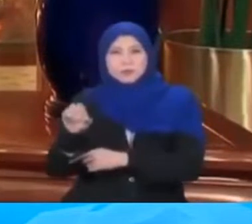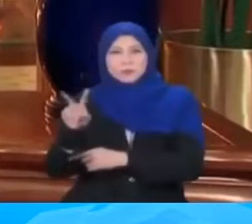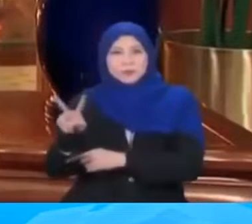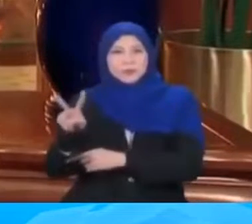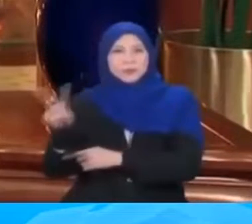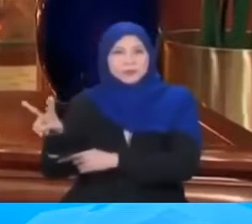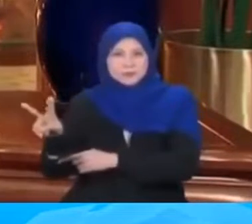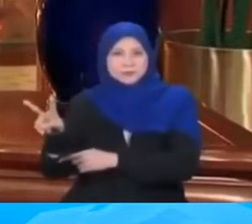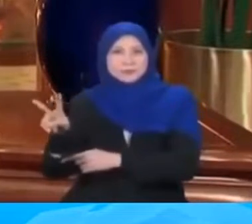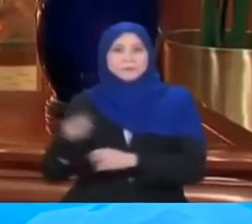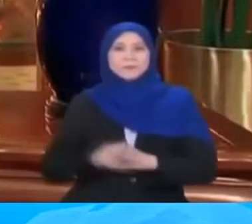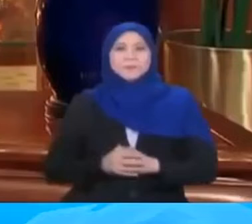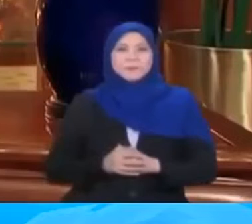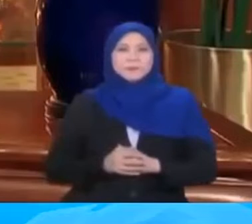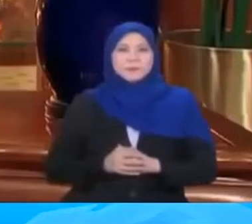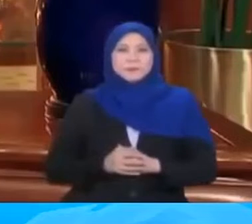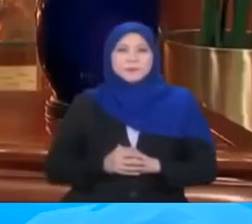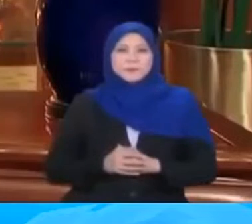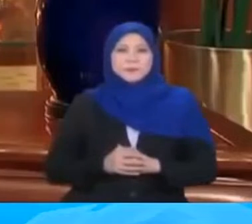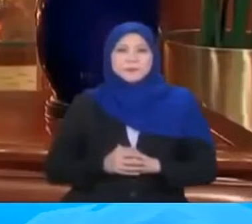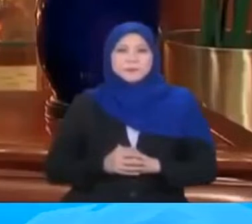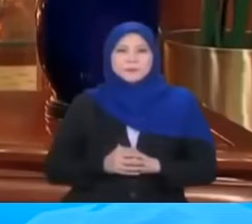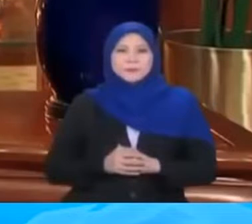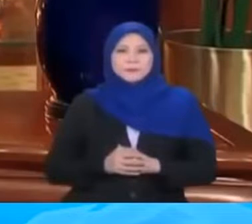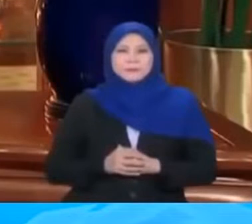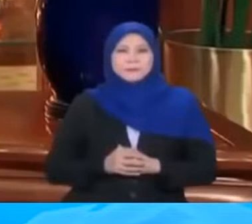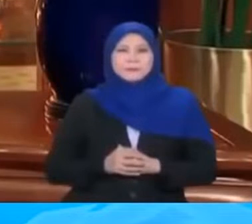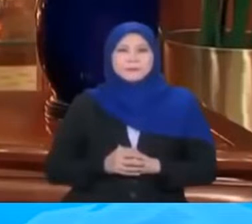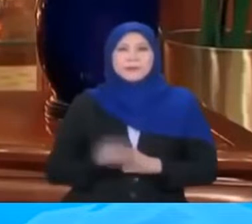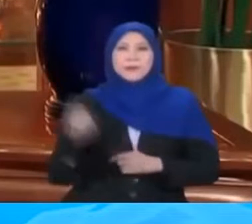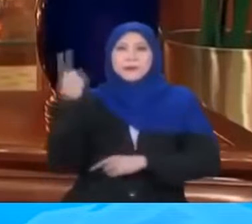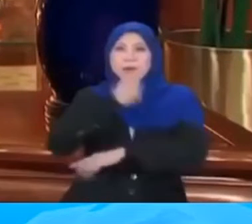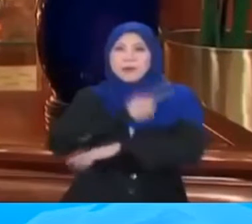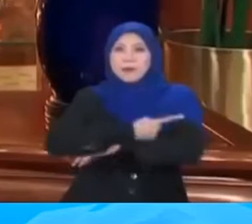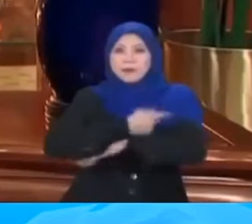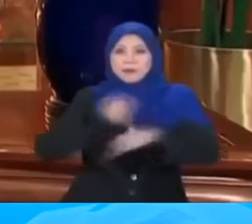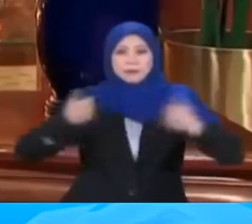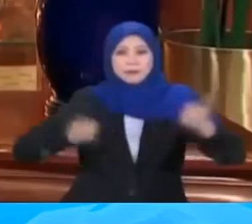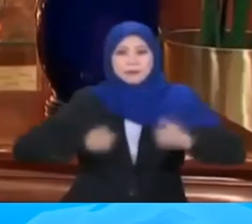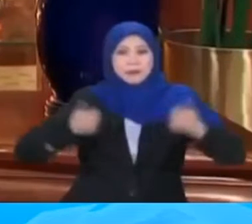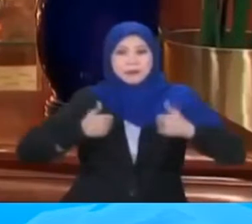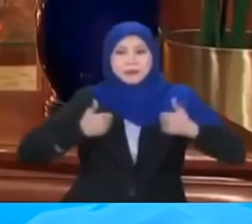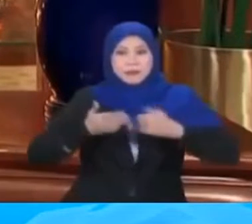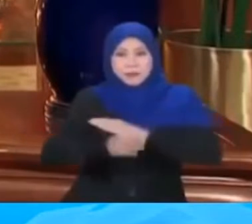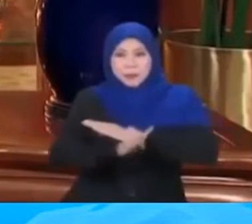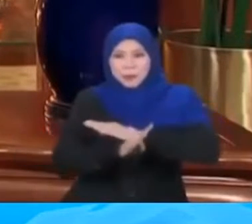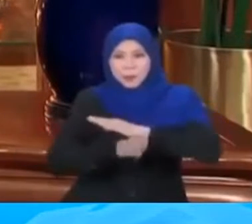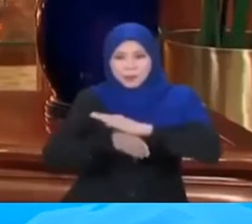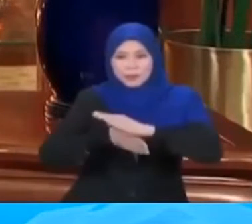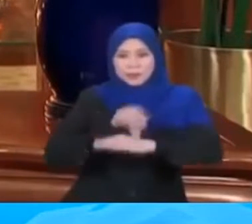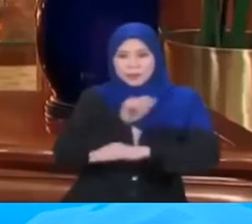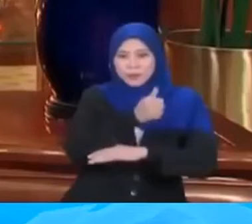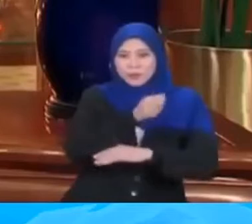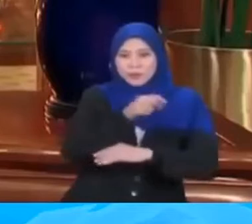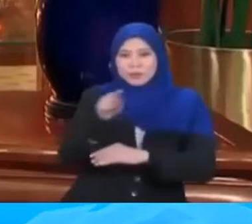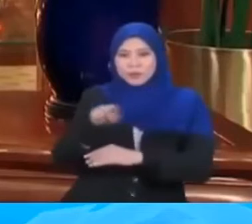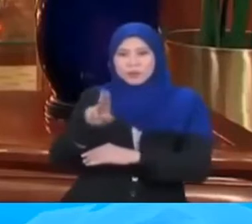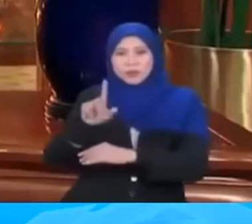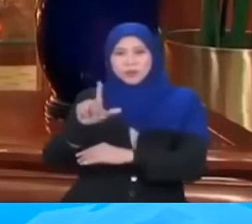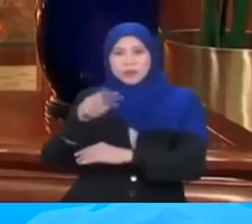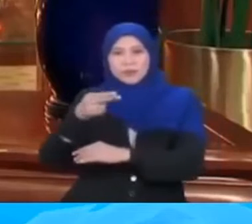2022 mesin Hai oleh yang demikian Hari Raya Kurban 10 Dzulhijjah